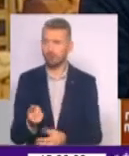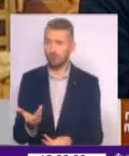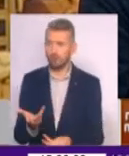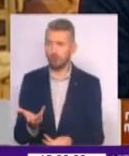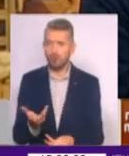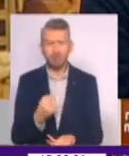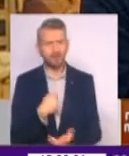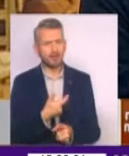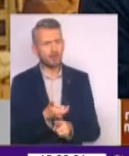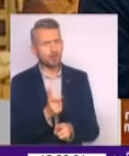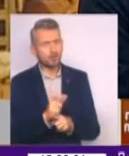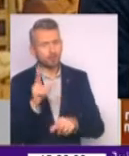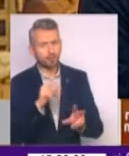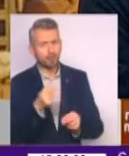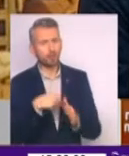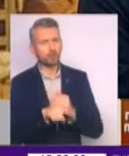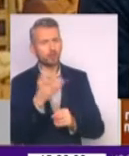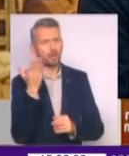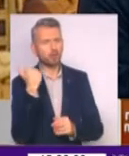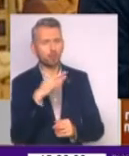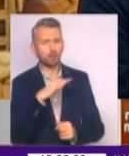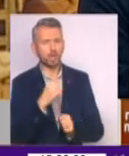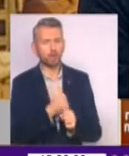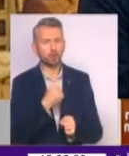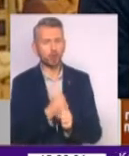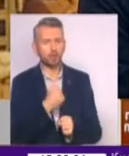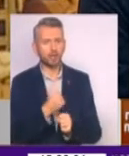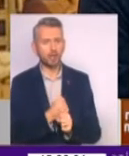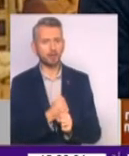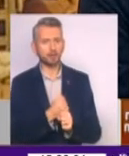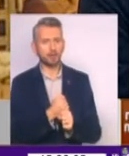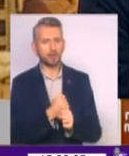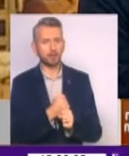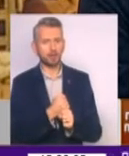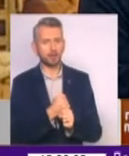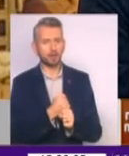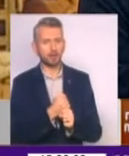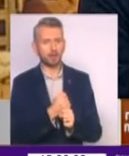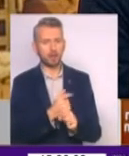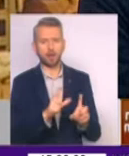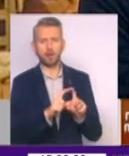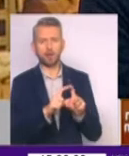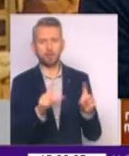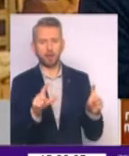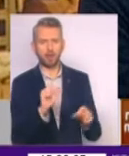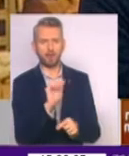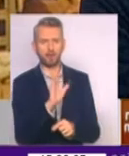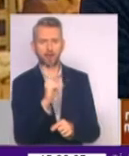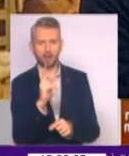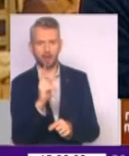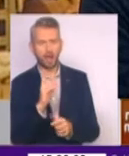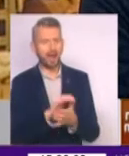дуже сподіваюся, тому що давно була розроблена компанією АВК,